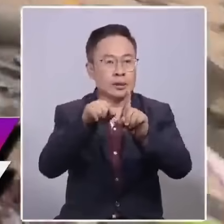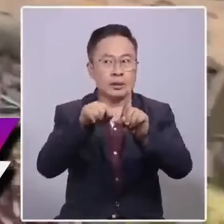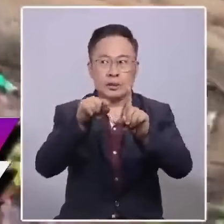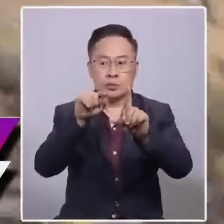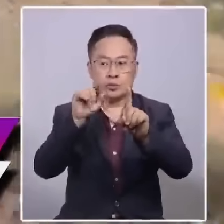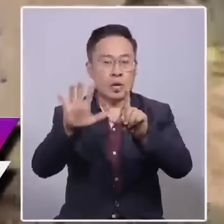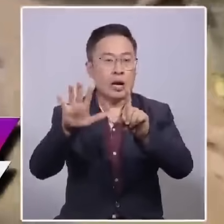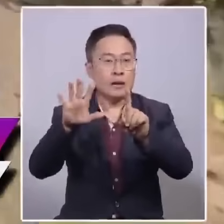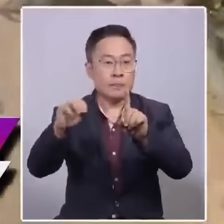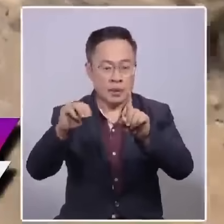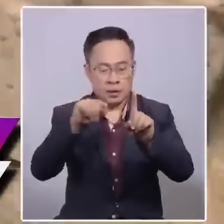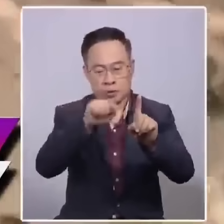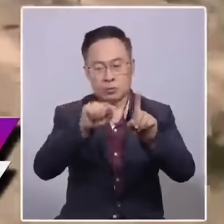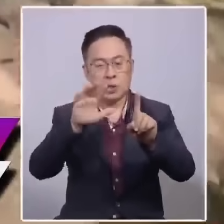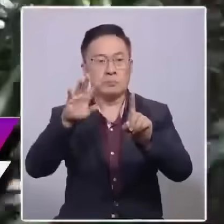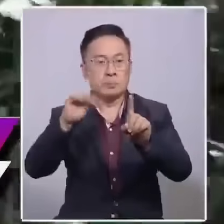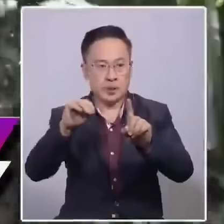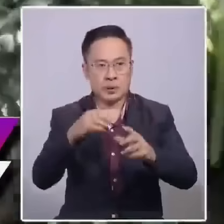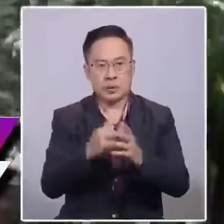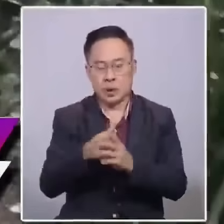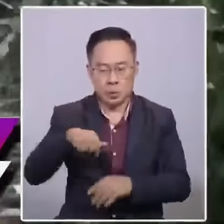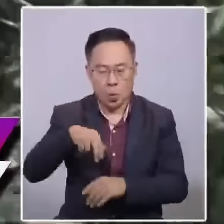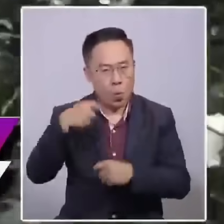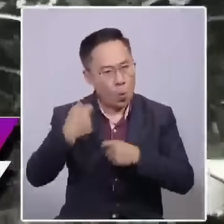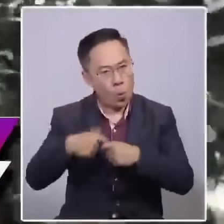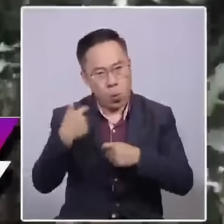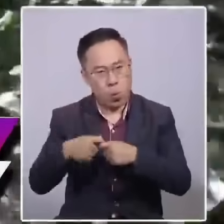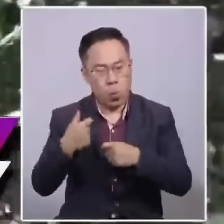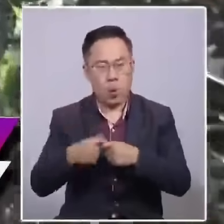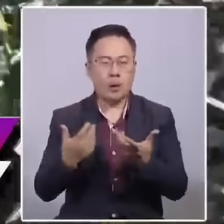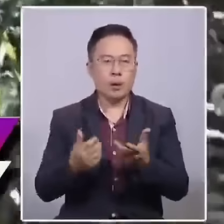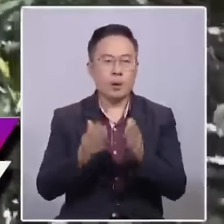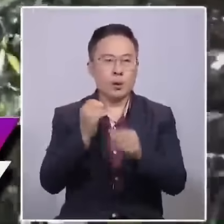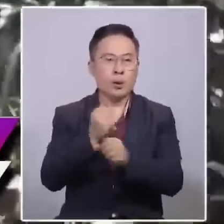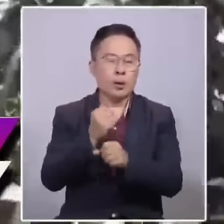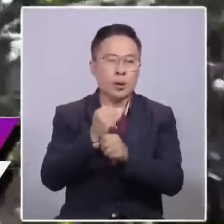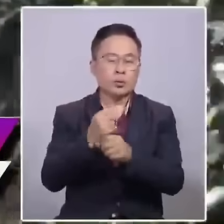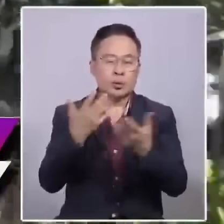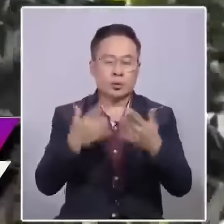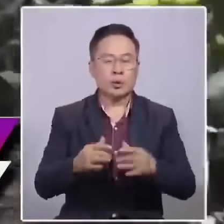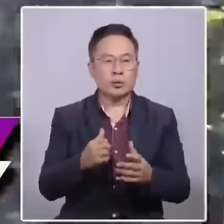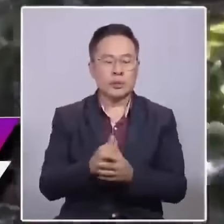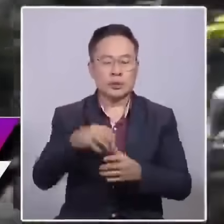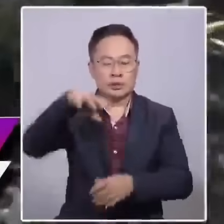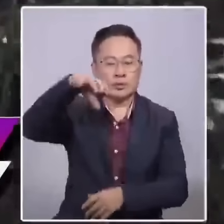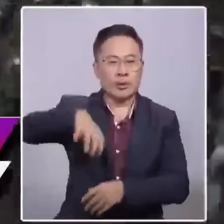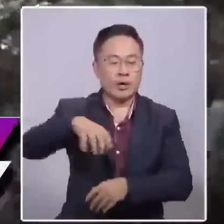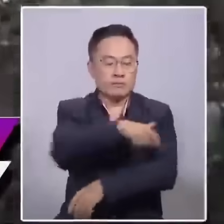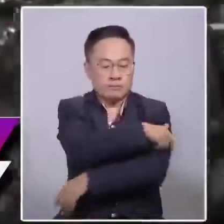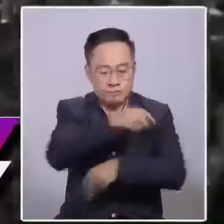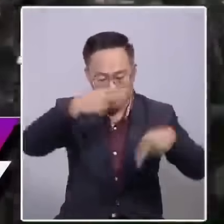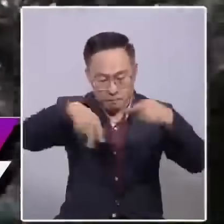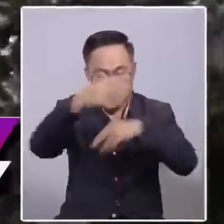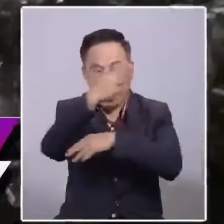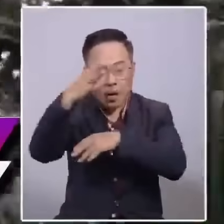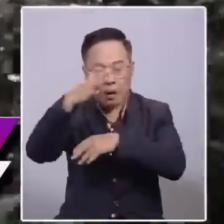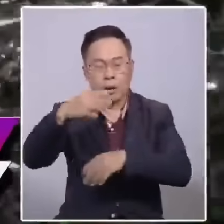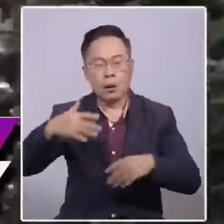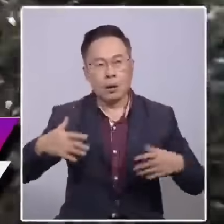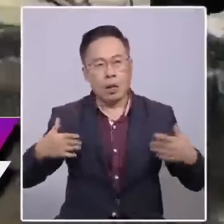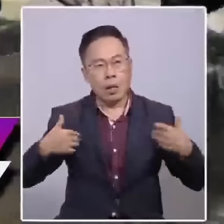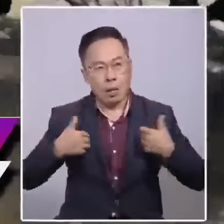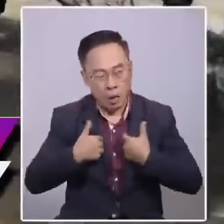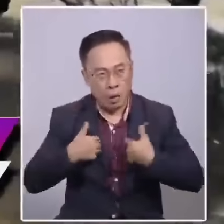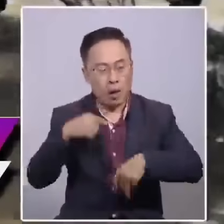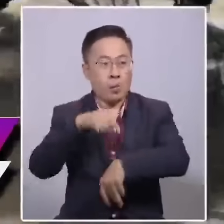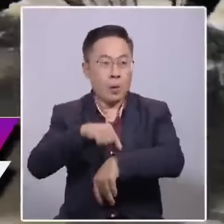ม - 1มึการเดินทางก็ค่อนข้างจะลำบากเจ้าหน้าที่เดินทางมาถึงที่บริเวณป่าไม้ตรงข้ามอ่างเก็บน้ำคลองหัว